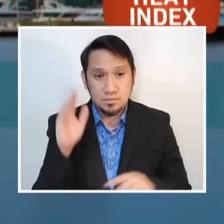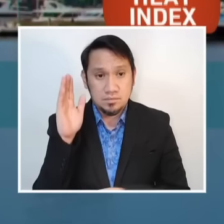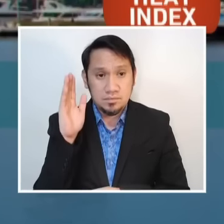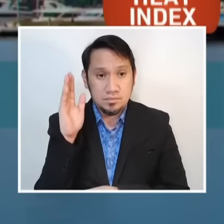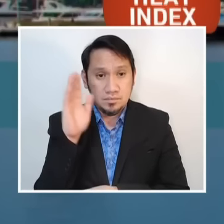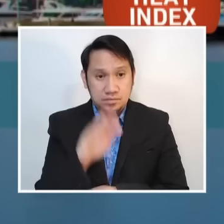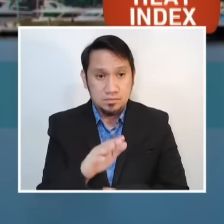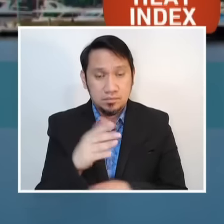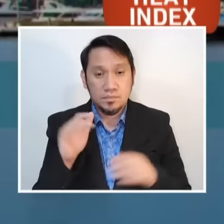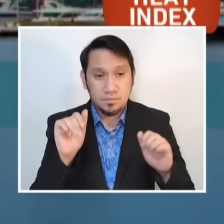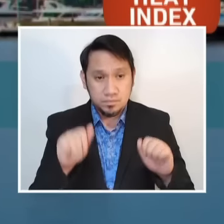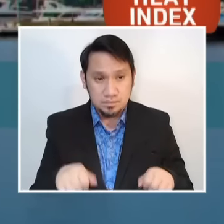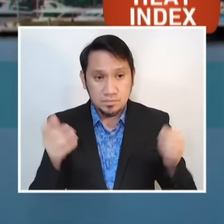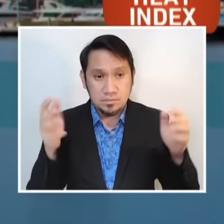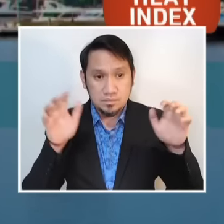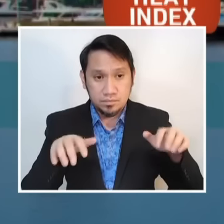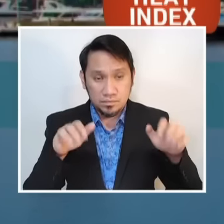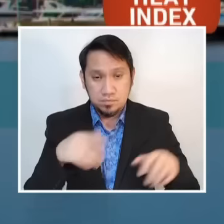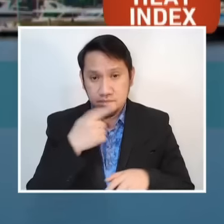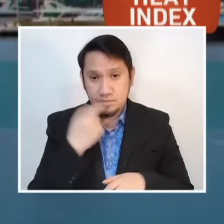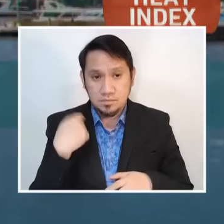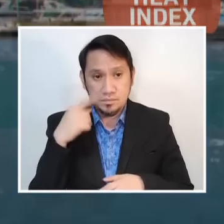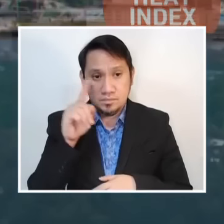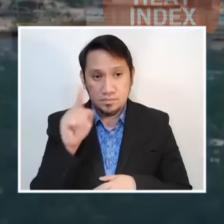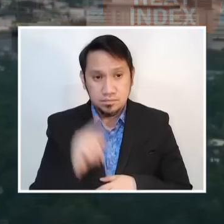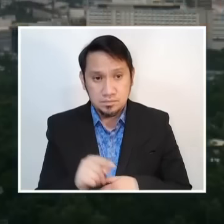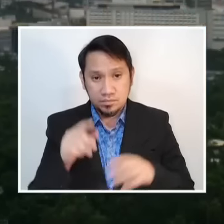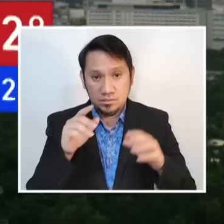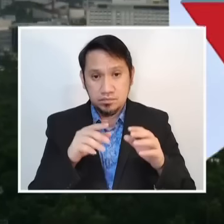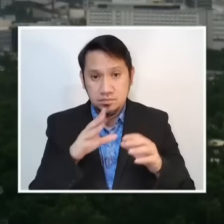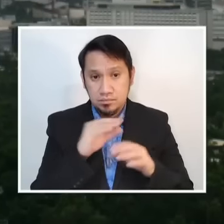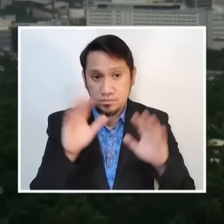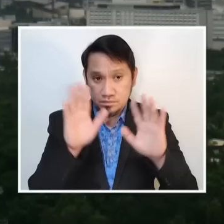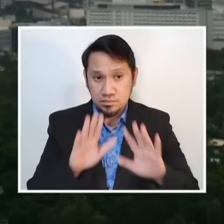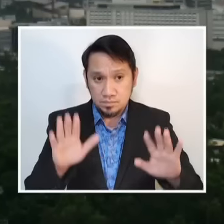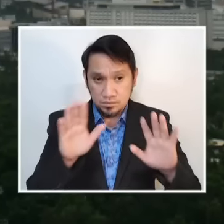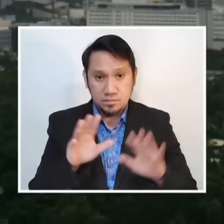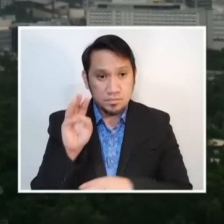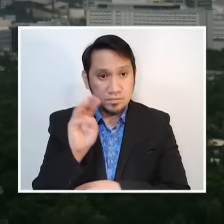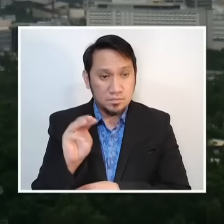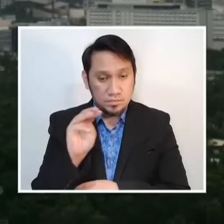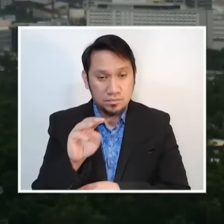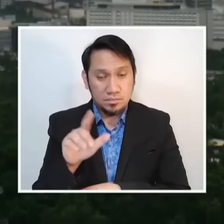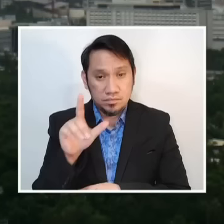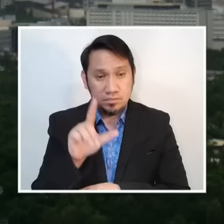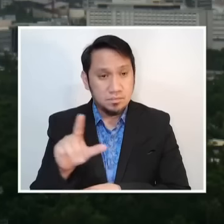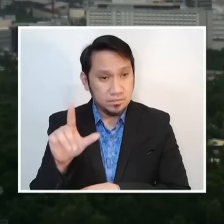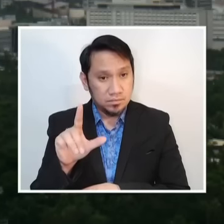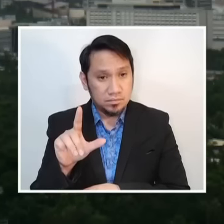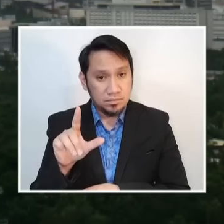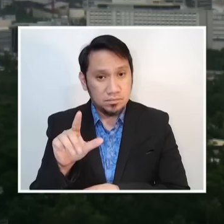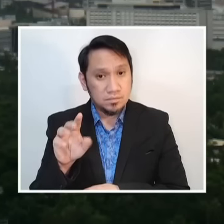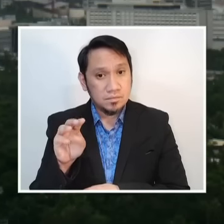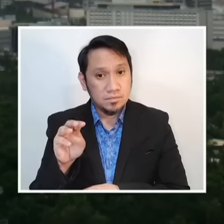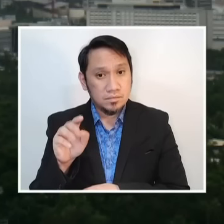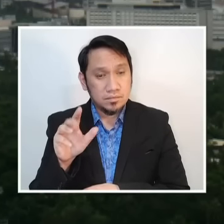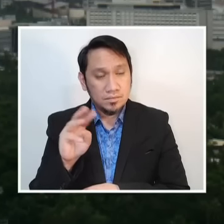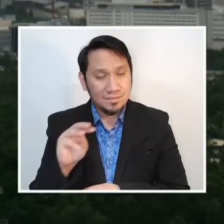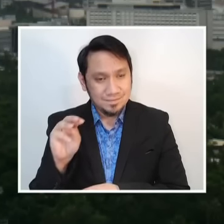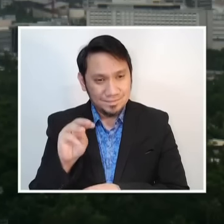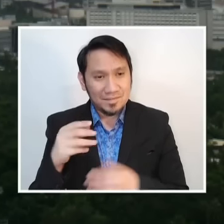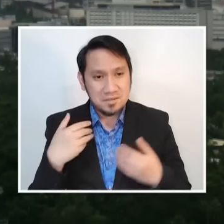ang tsansa ng pag-ulan dahil sa thunderstorms. At sa Linggo at Lunes, maaraw din po sa umaga hanggang tanghali at mataas ang tsansa ng